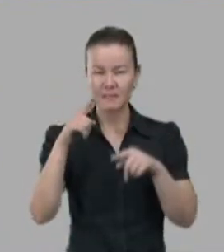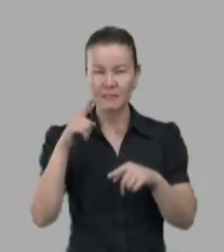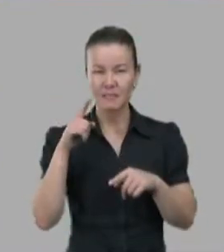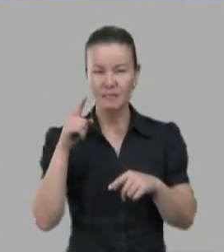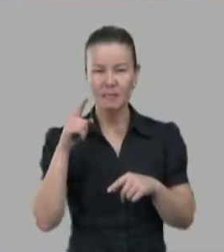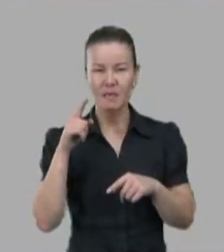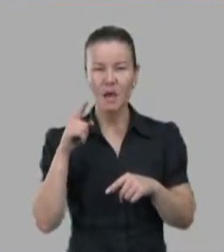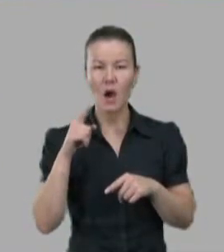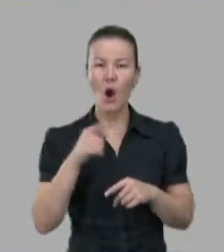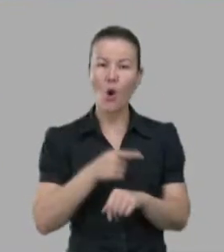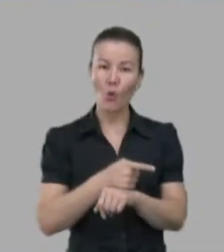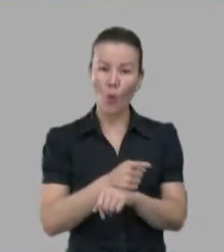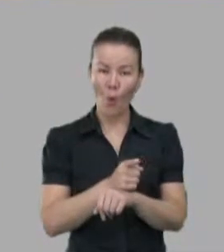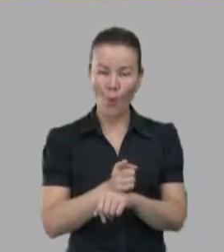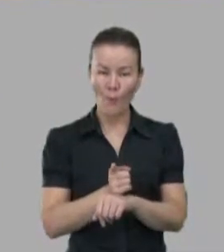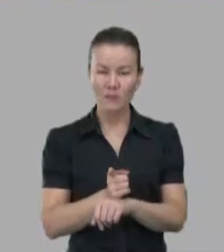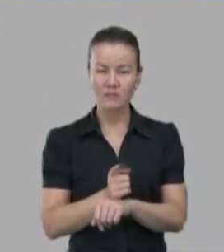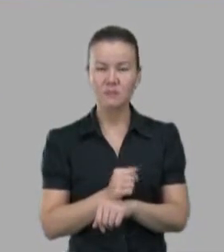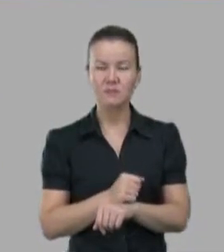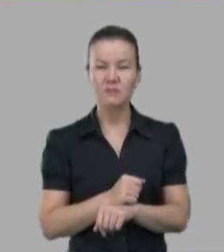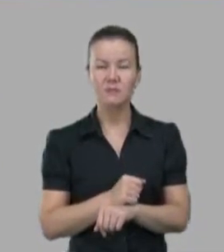изобрели компас,